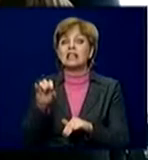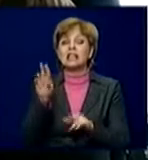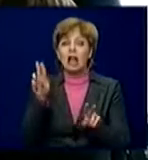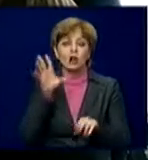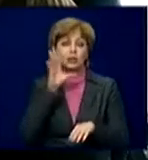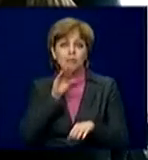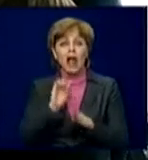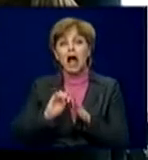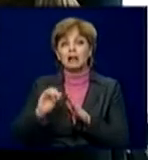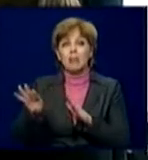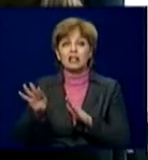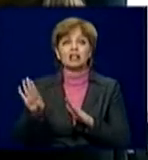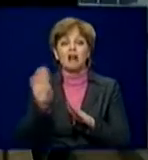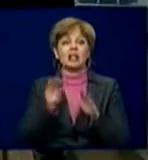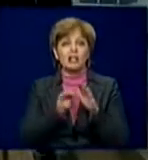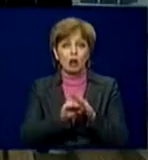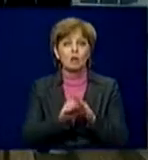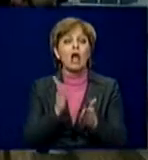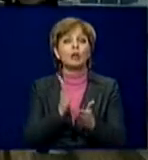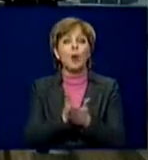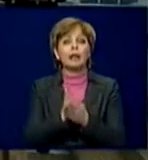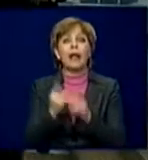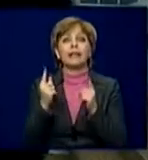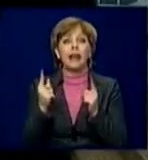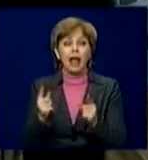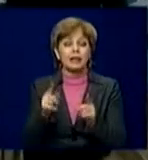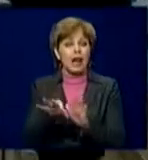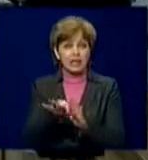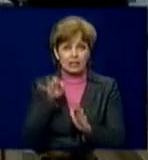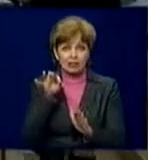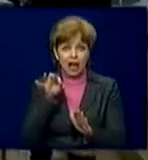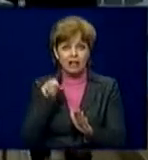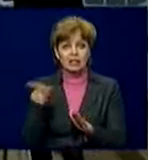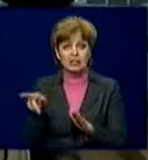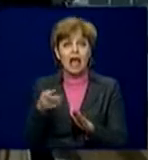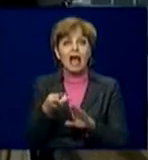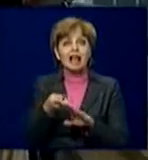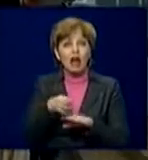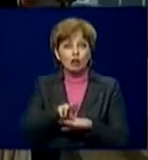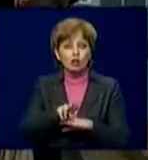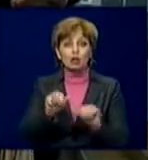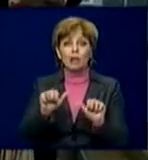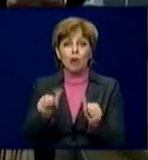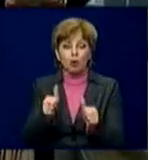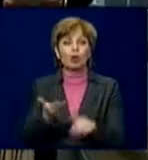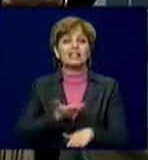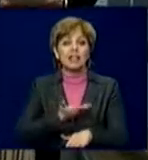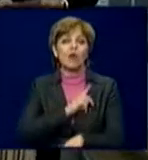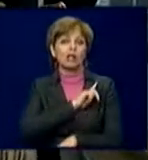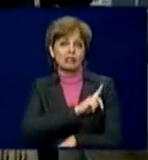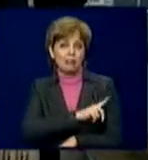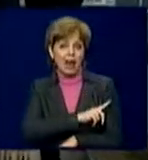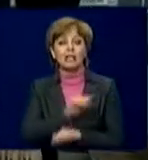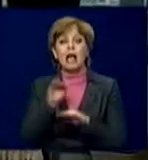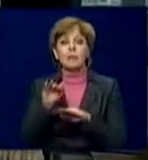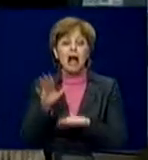valsts noguldījumu pirms noteiktā termiņa, rāda, ka izvēlētais bankas restruktūrizācijas modelis ir dzīvotspējīgs un banka spēja